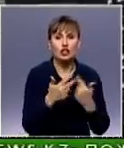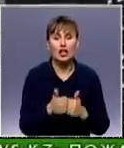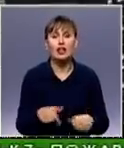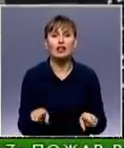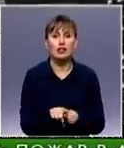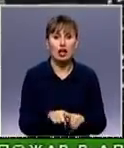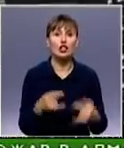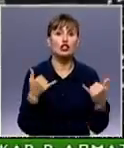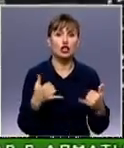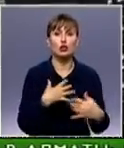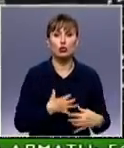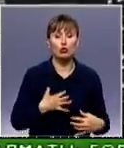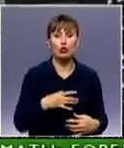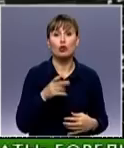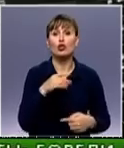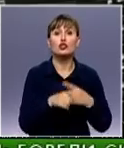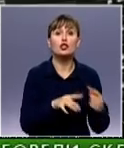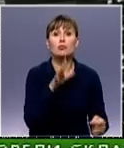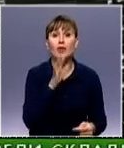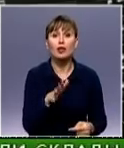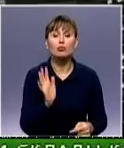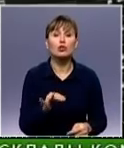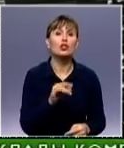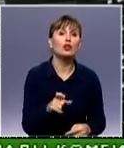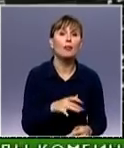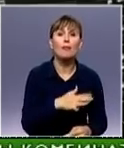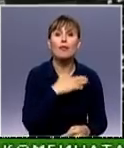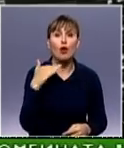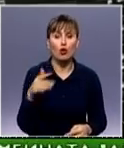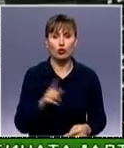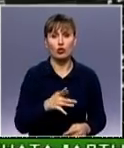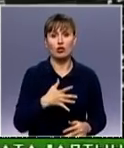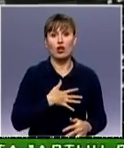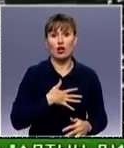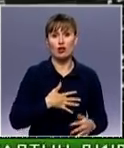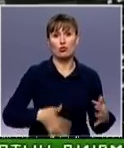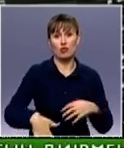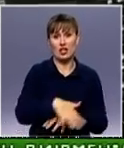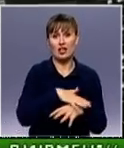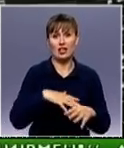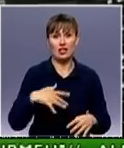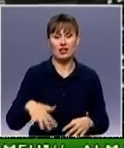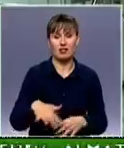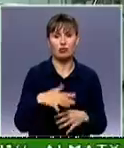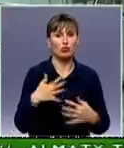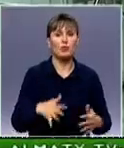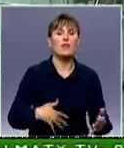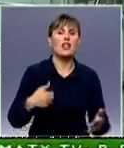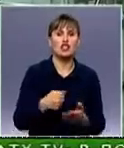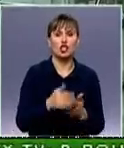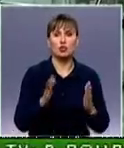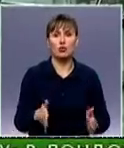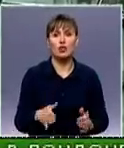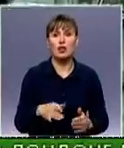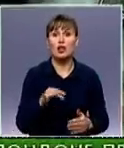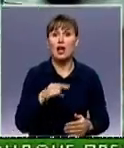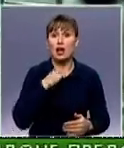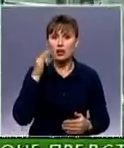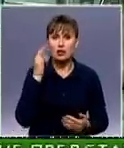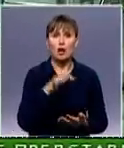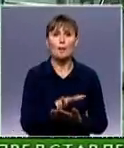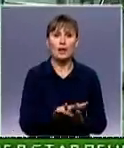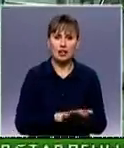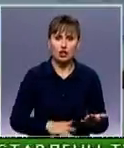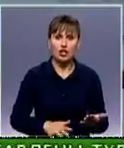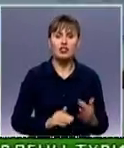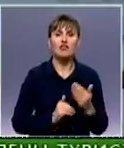их настолько будет много, что уже наш рынок будет ими перенасыщен. Между тем, в Казахстане продолжается